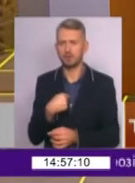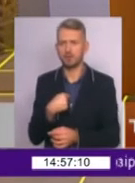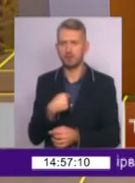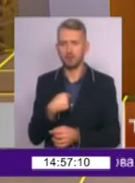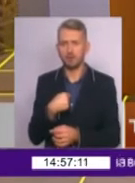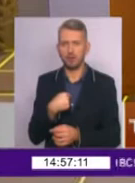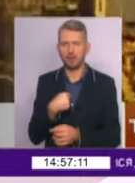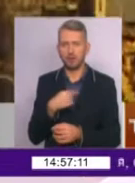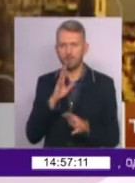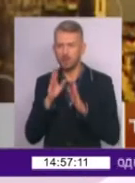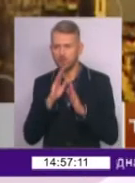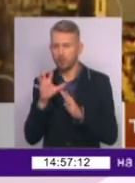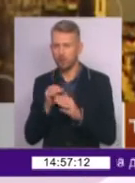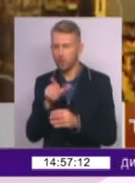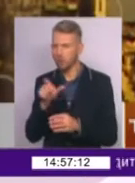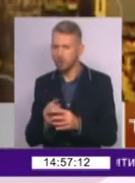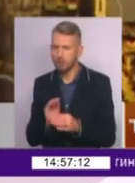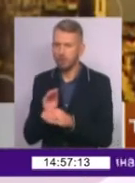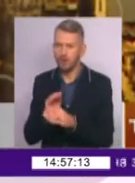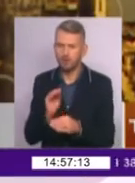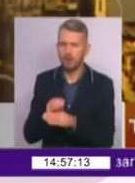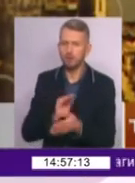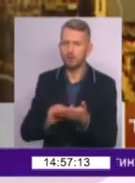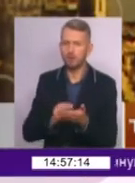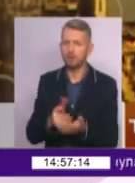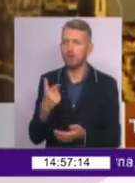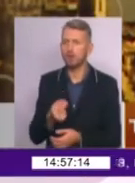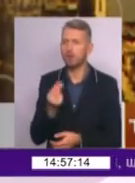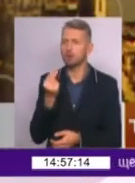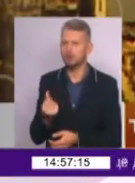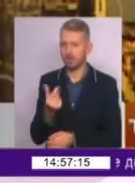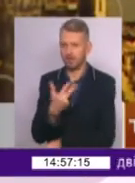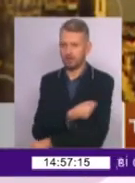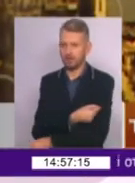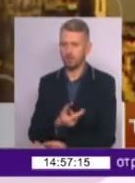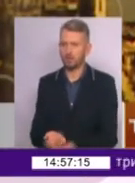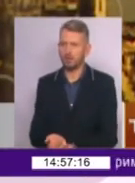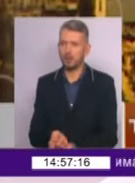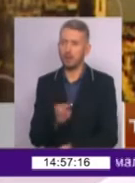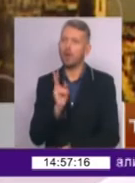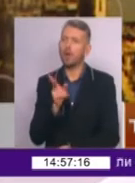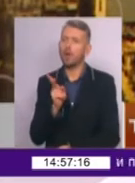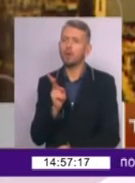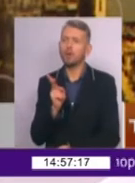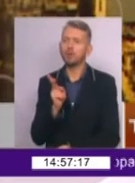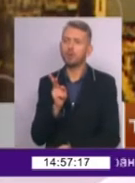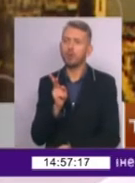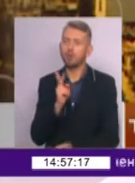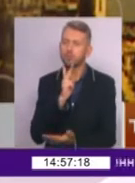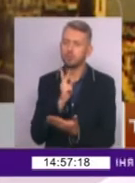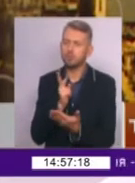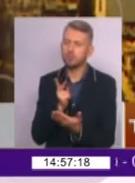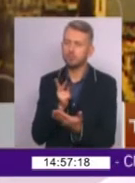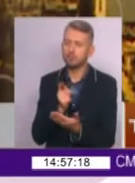люди додаються, пишуть, де придбати вакцину. Хто ставить показання до вакцинації?